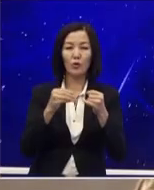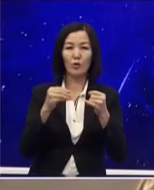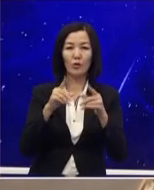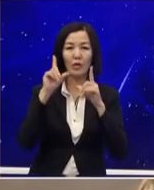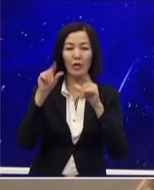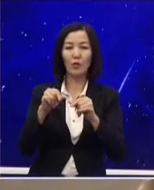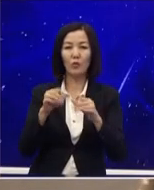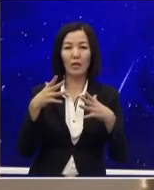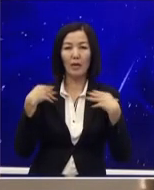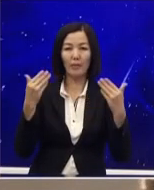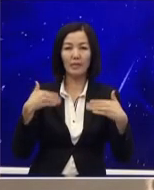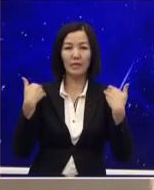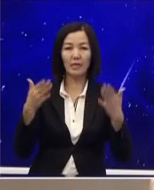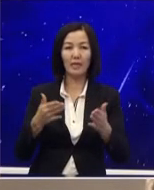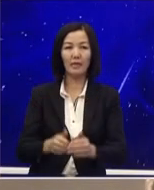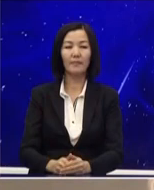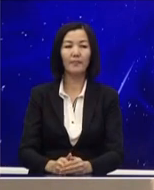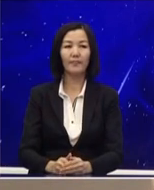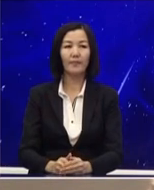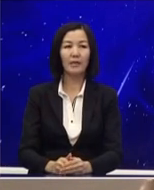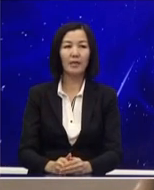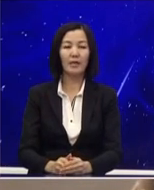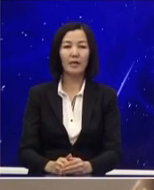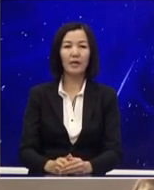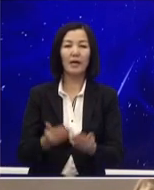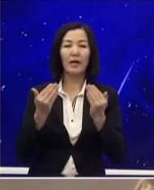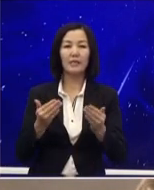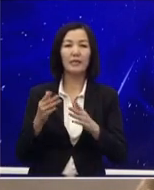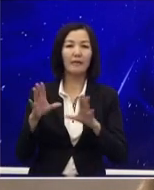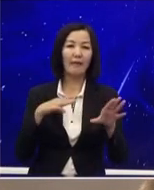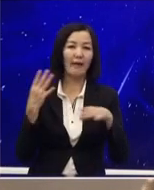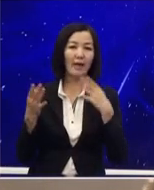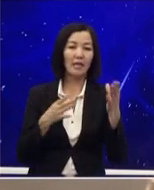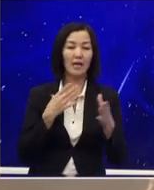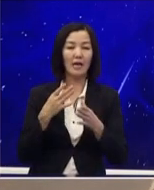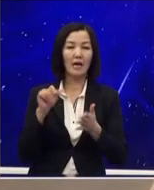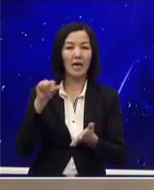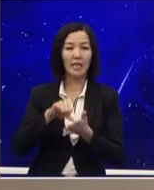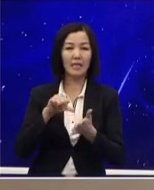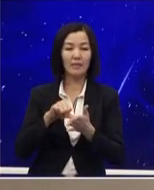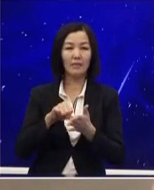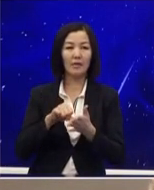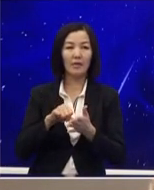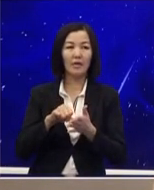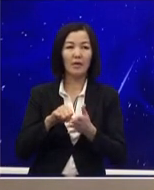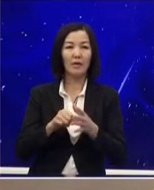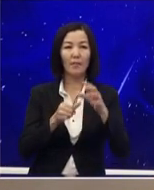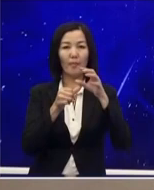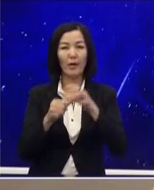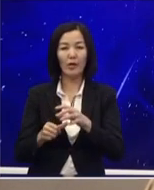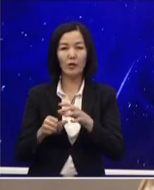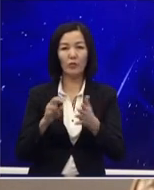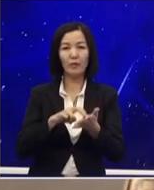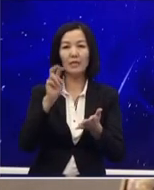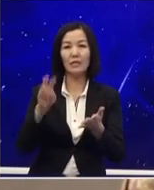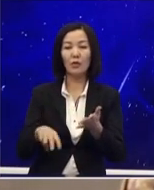Әскери қызметкерлеріміз десанттық даярлық бойынша даярлықта қатысып, парашютпен секіру түрлерін